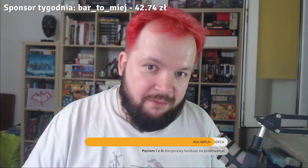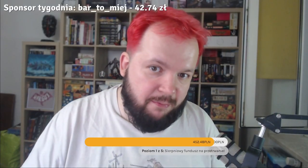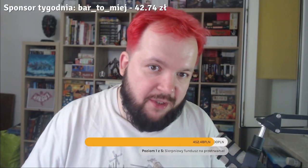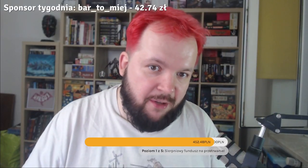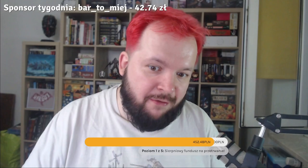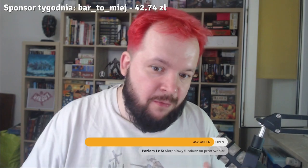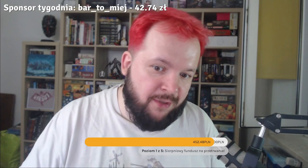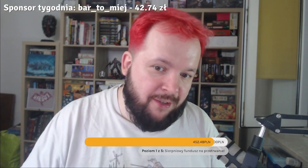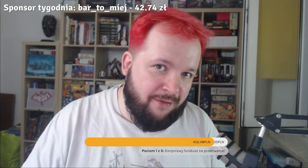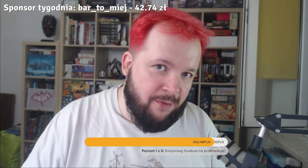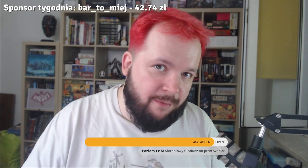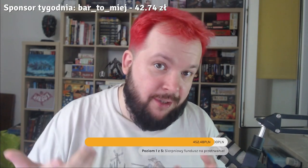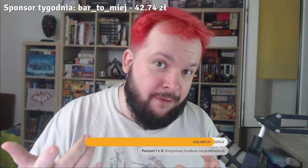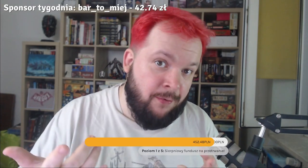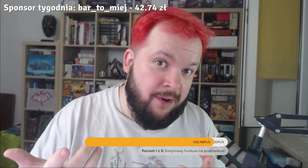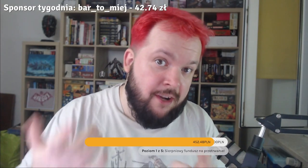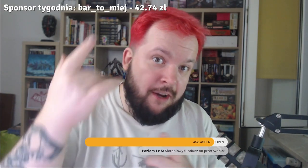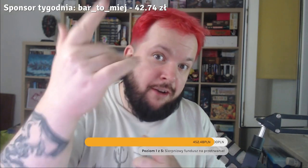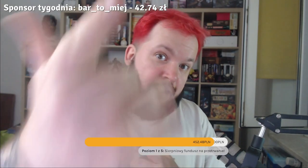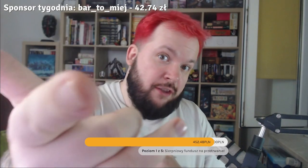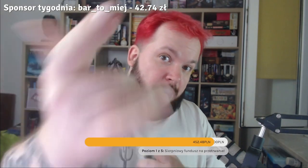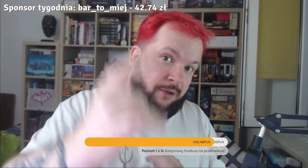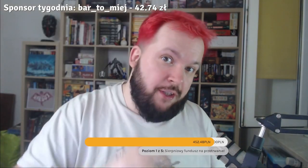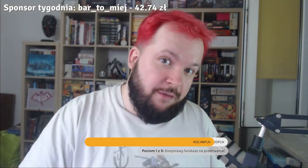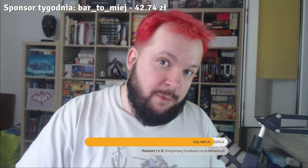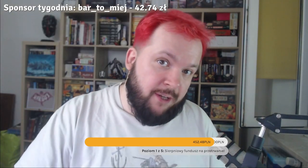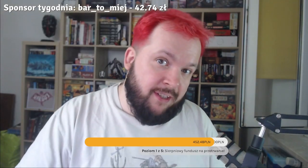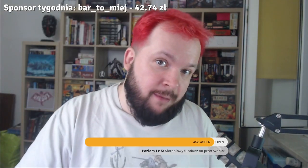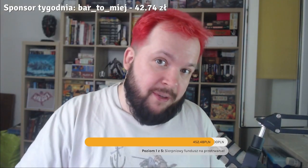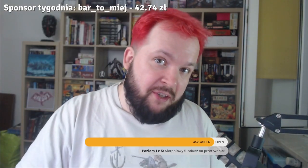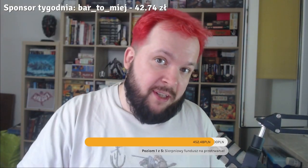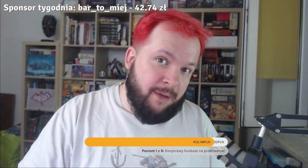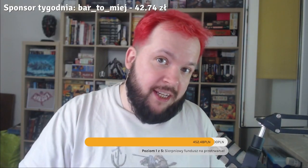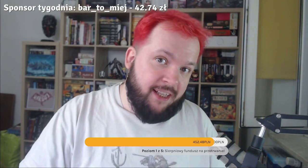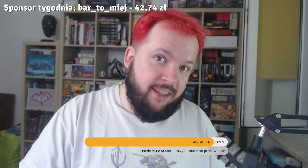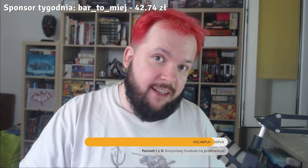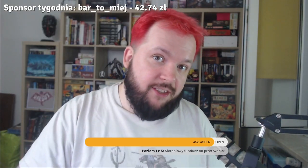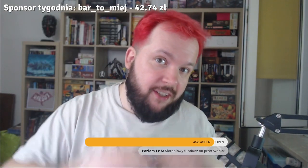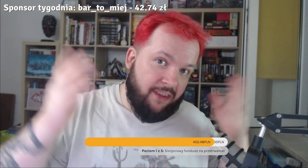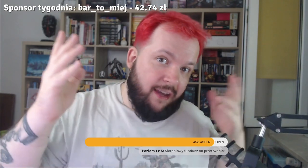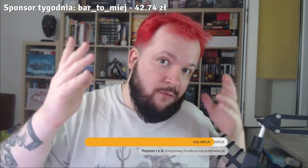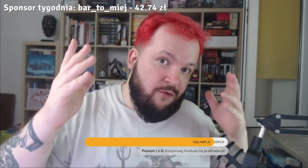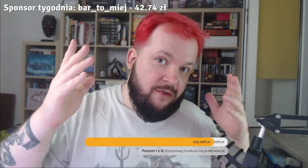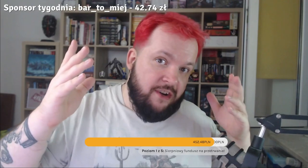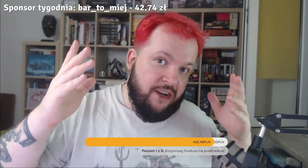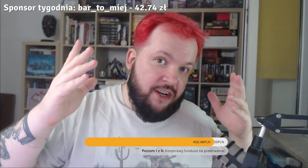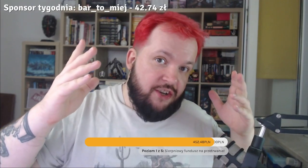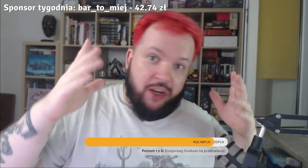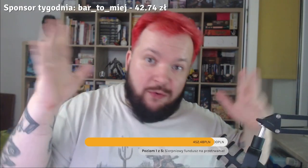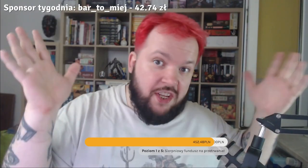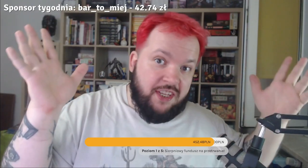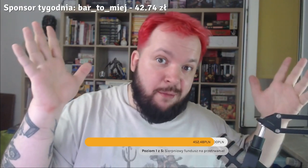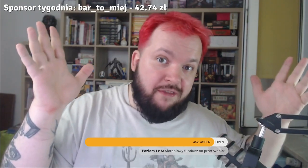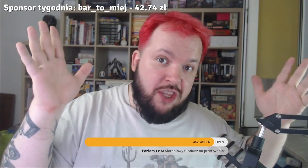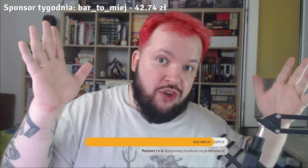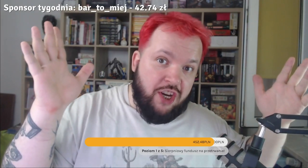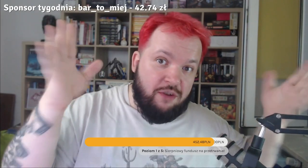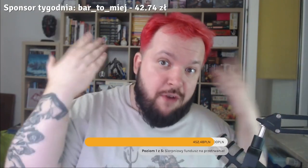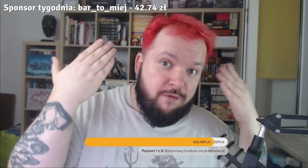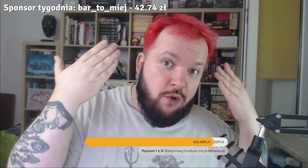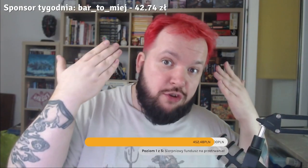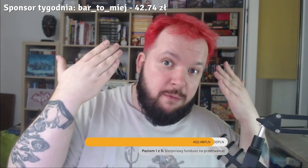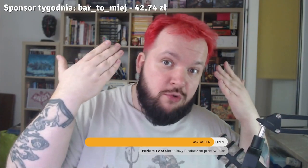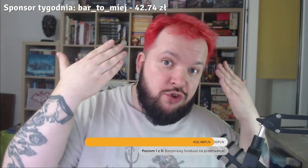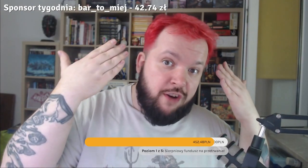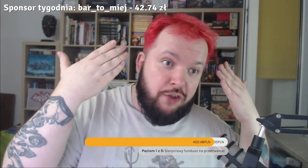jakbyś postanowiła dołączyć do wspierających na Patronite Pelera Lindel. Dzięki temu dzieją się niesamowite rzeczy.